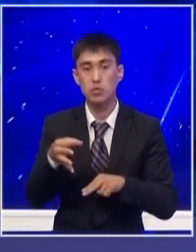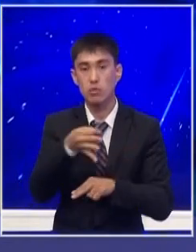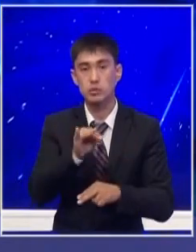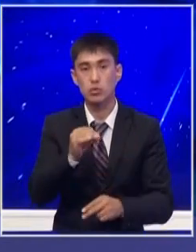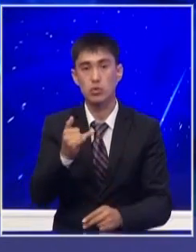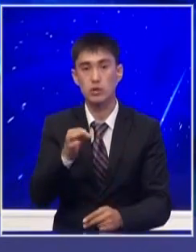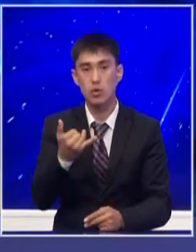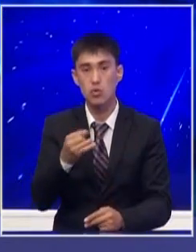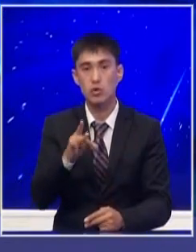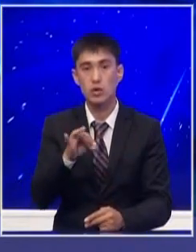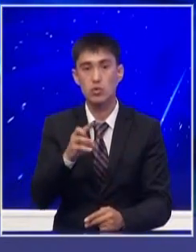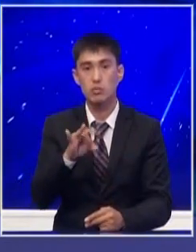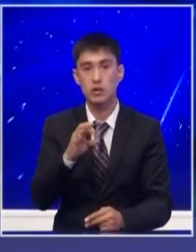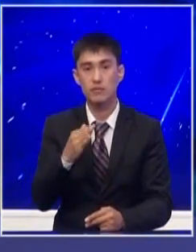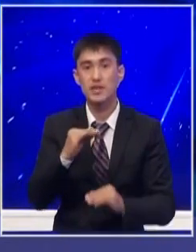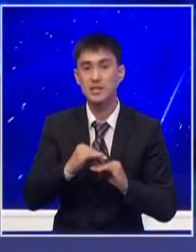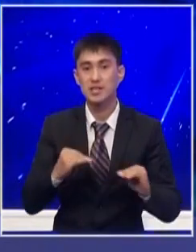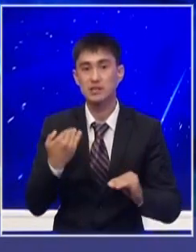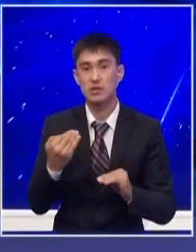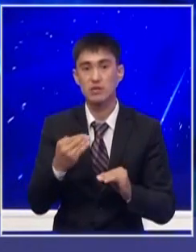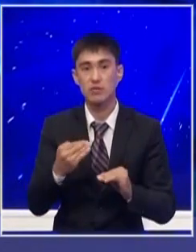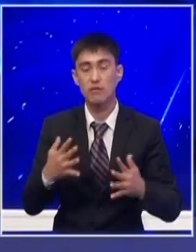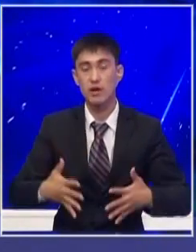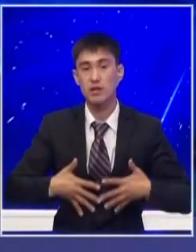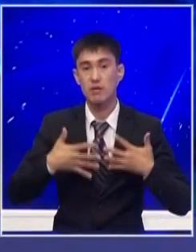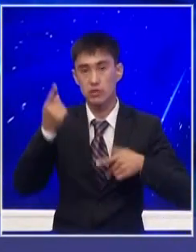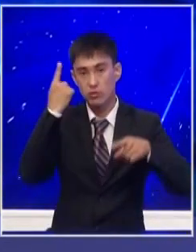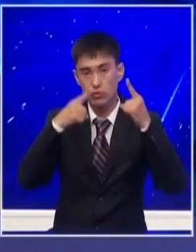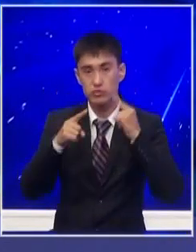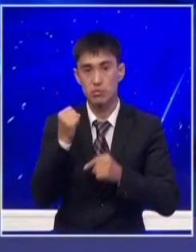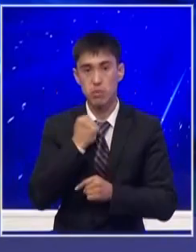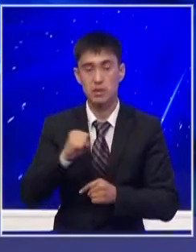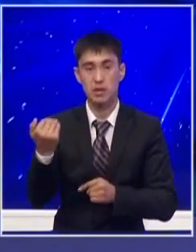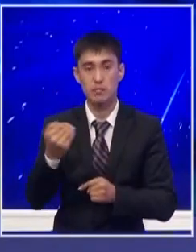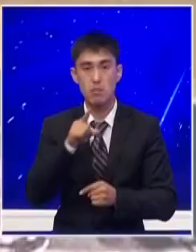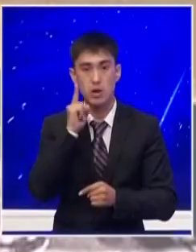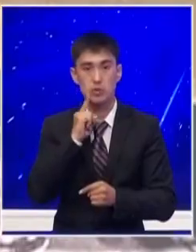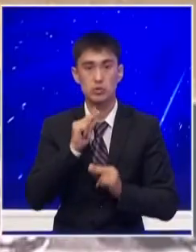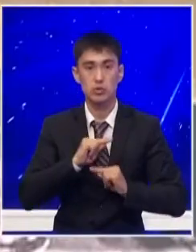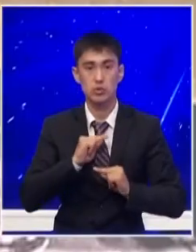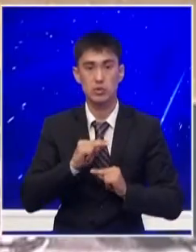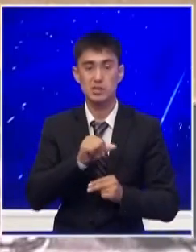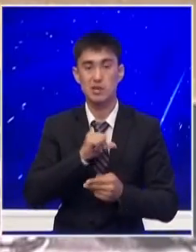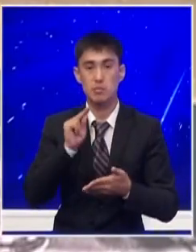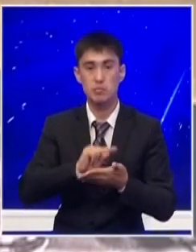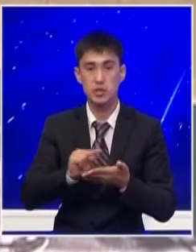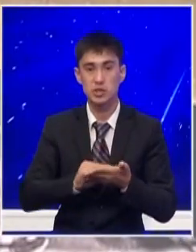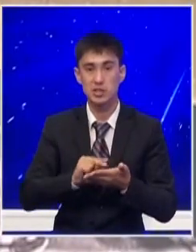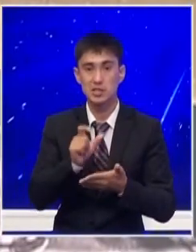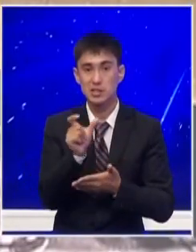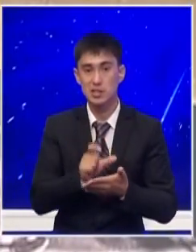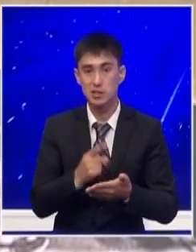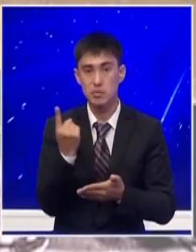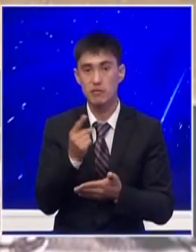области Улутау Уркер Урматов. С детства его вдохновляет творчество Батыра. Молодой сотрудник и сам пишет стихи.